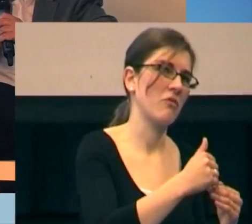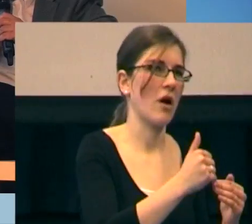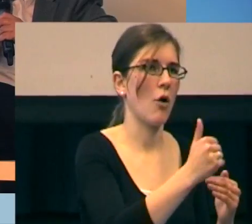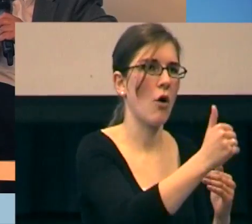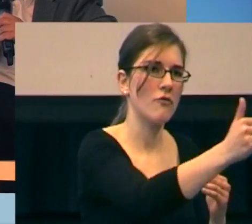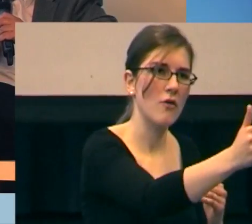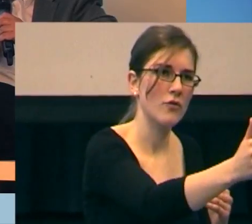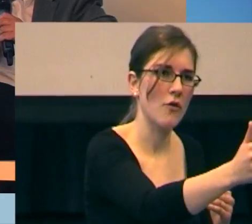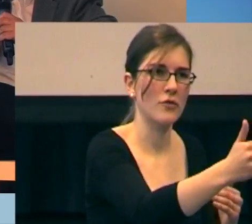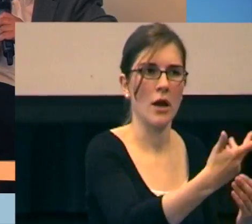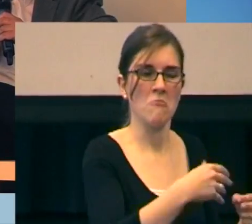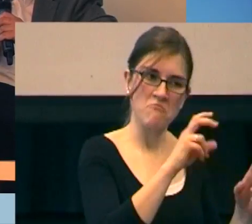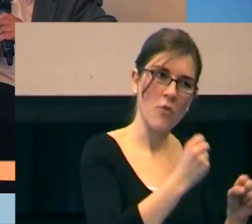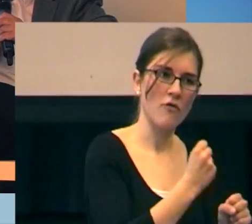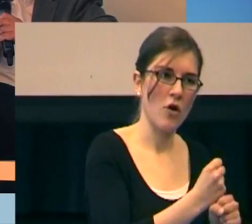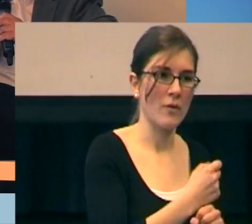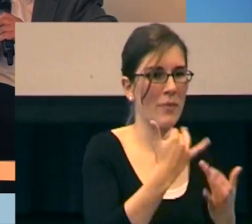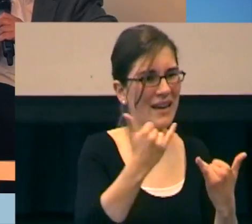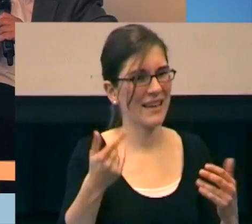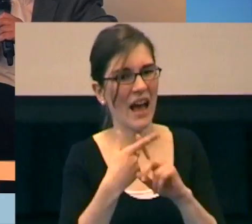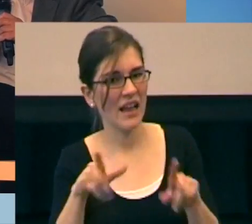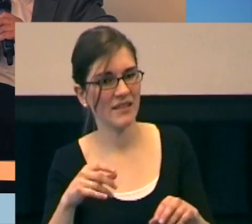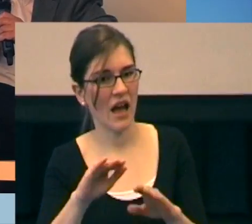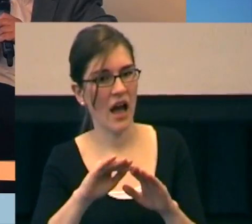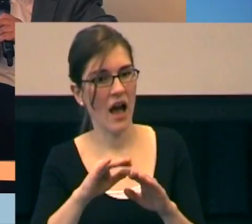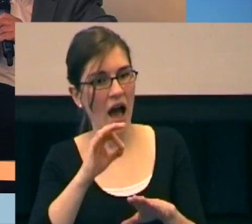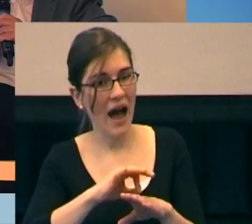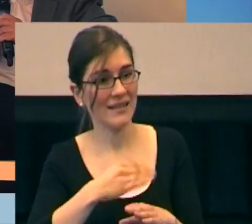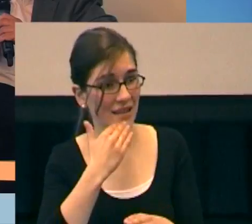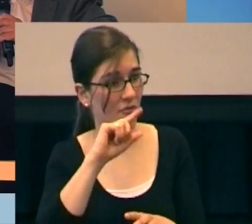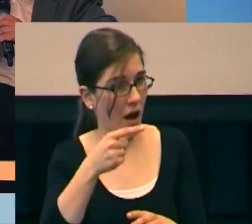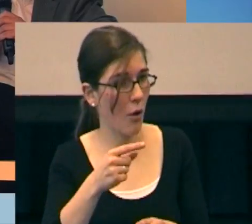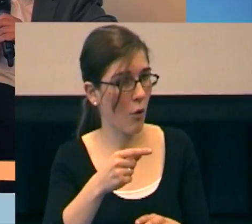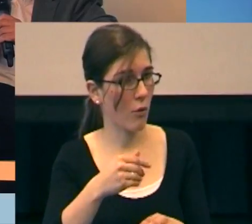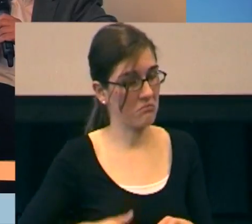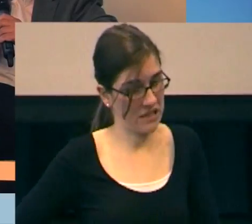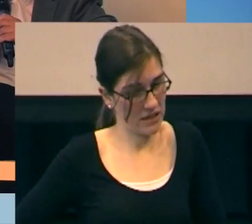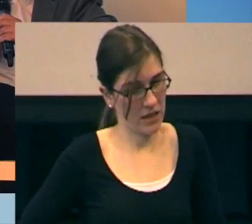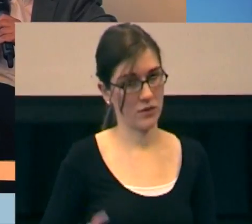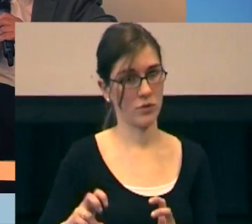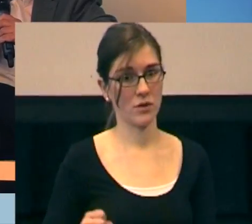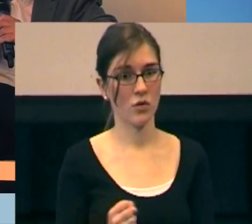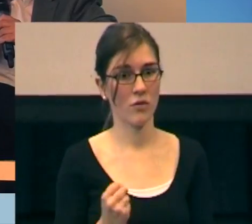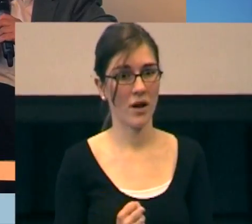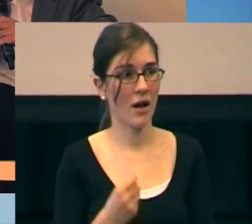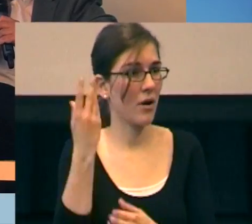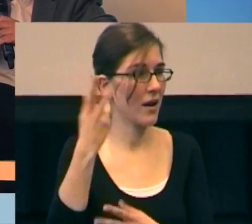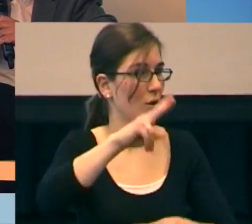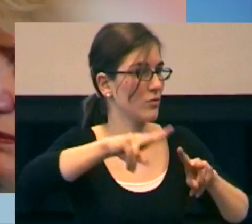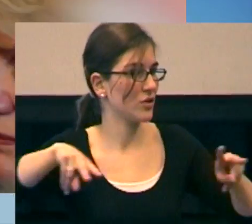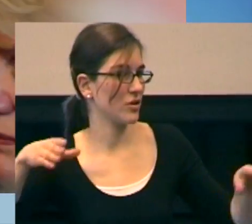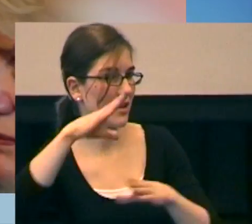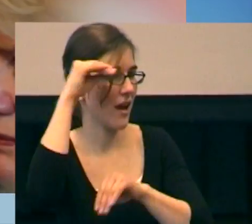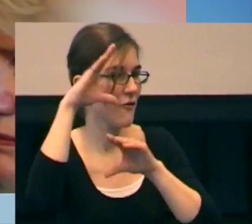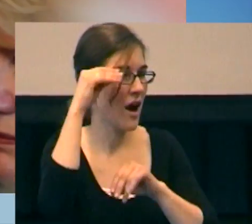Prostatakrebs Vorsorge machen wenn er das möchte und die Erfahrung die er damit hat ist natürlich extrem